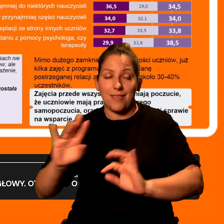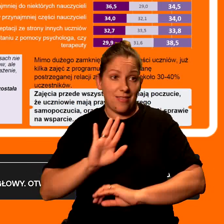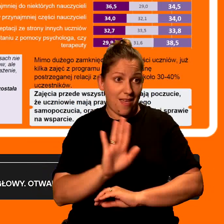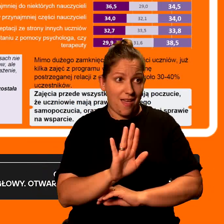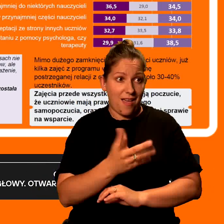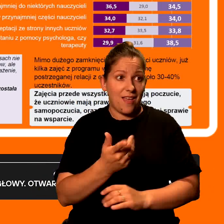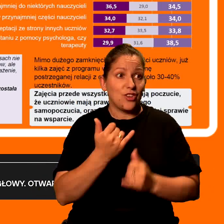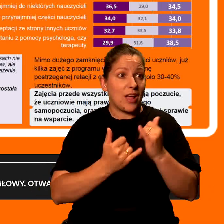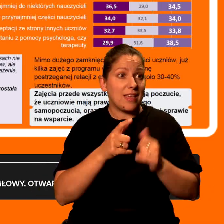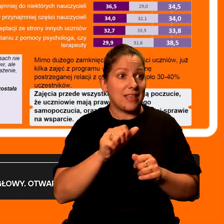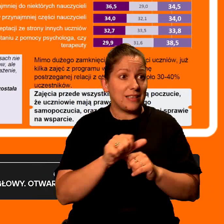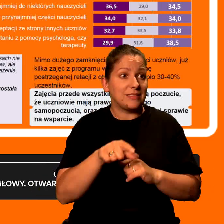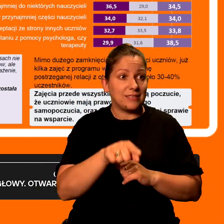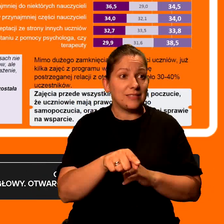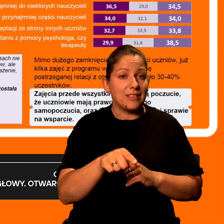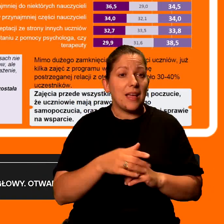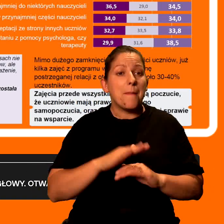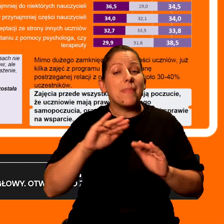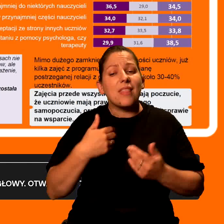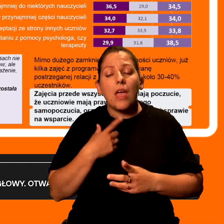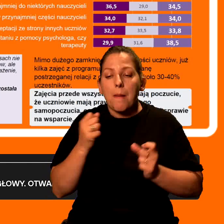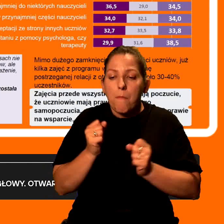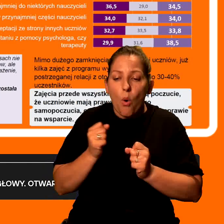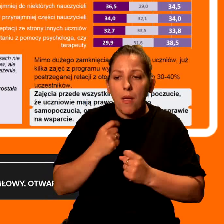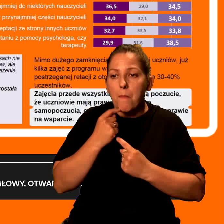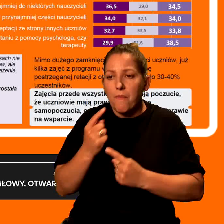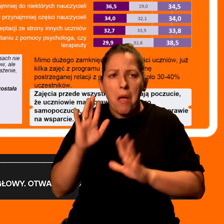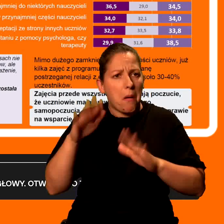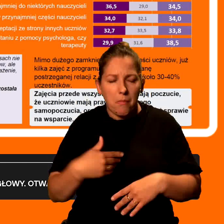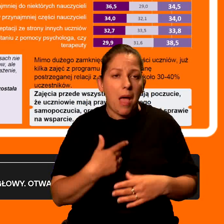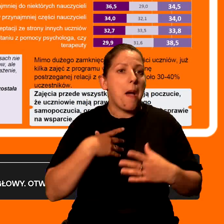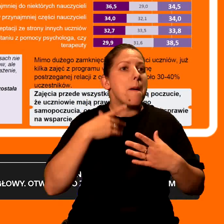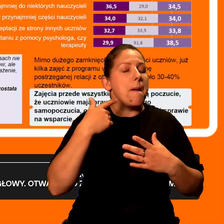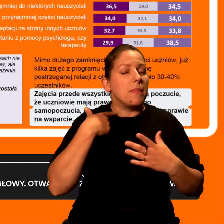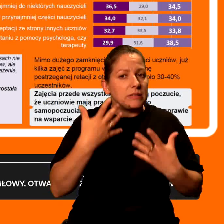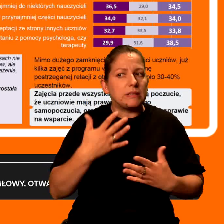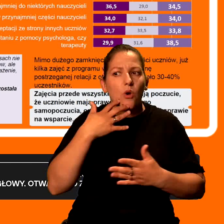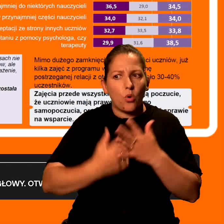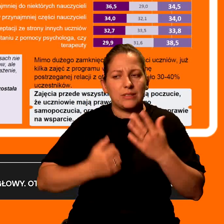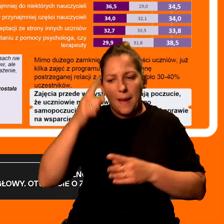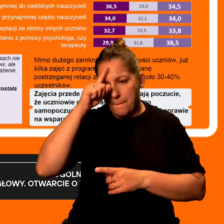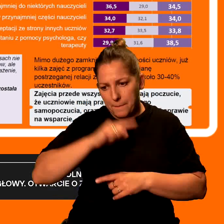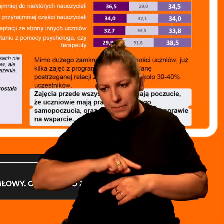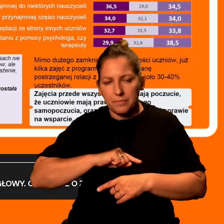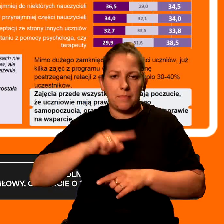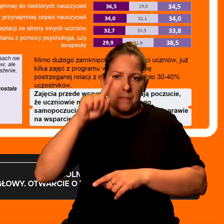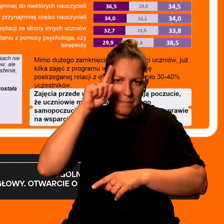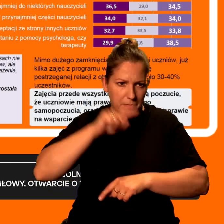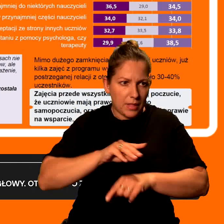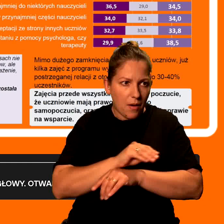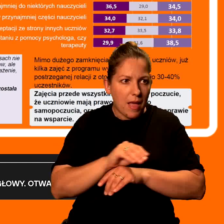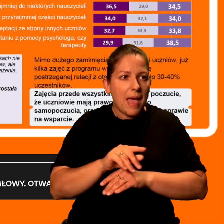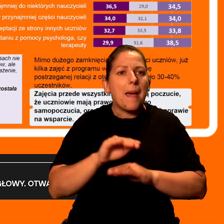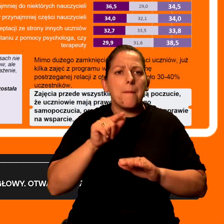o takie coś jak mniej obawiam się powiedzieć innym, że myślę o skorzystaniu z psychologa czy terapeuty, no to jednak większość się nie